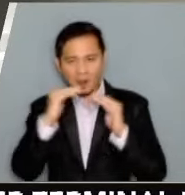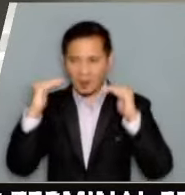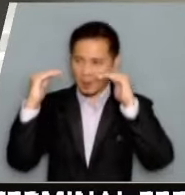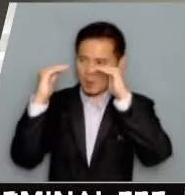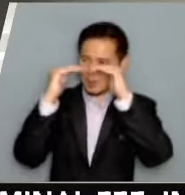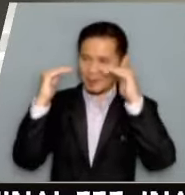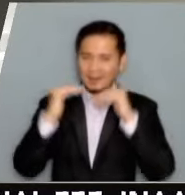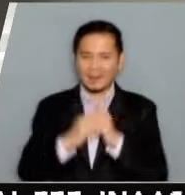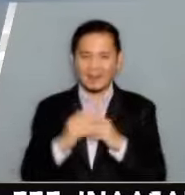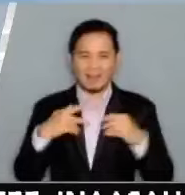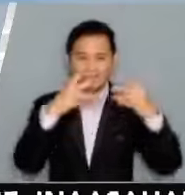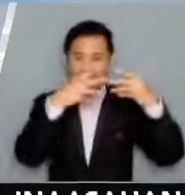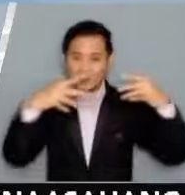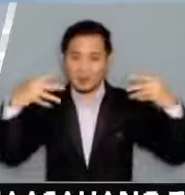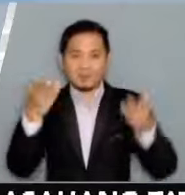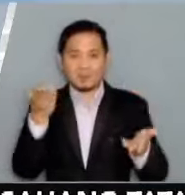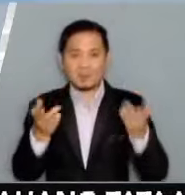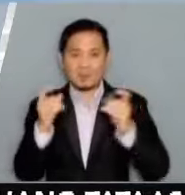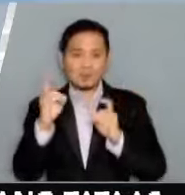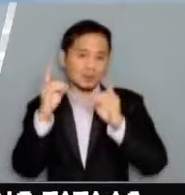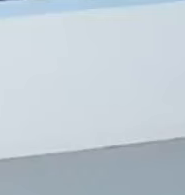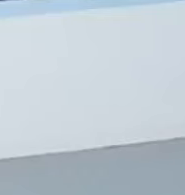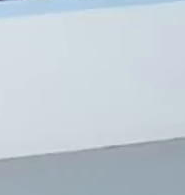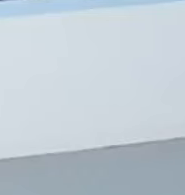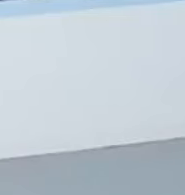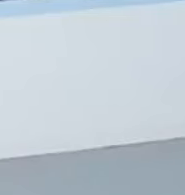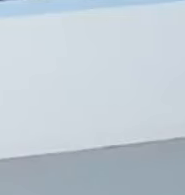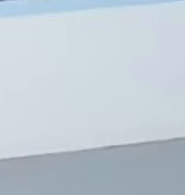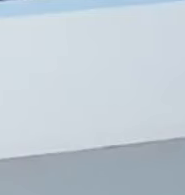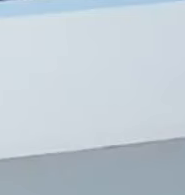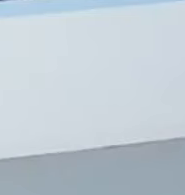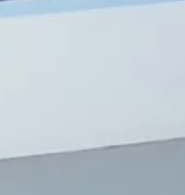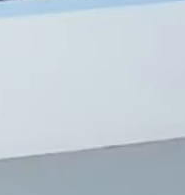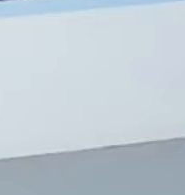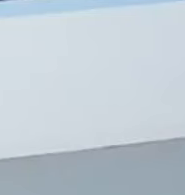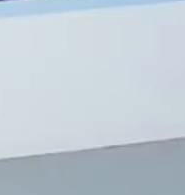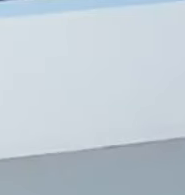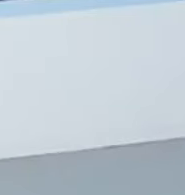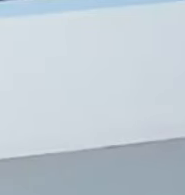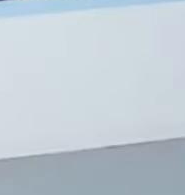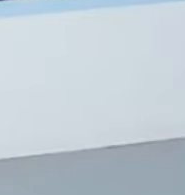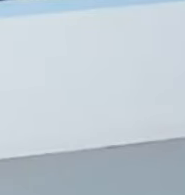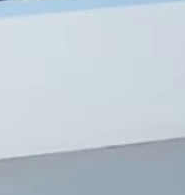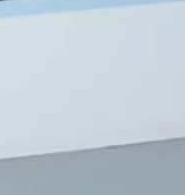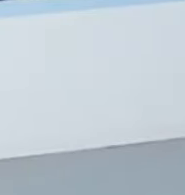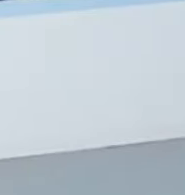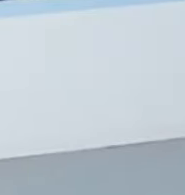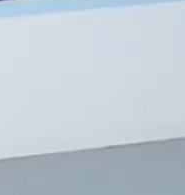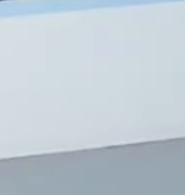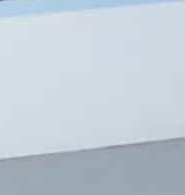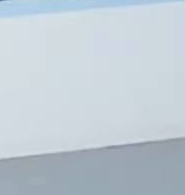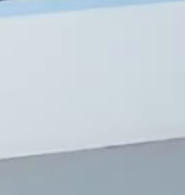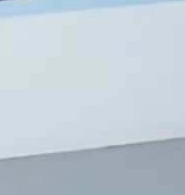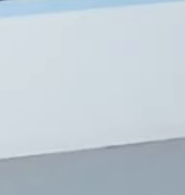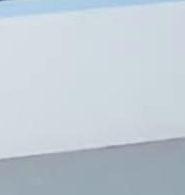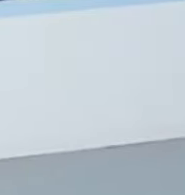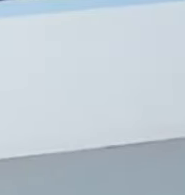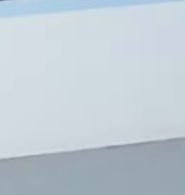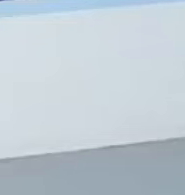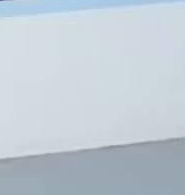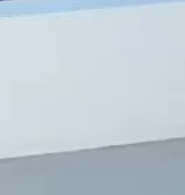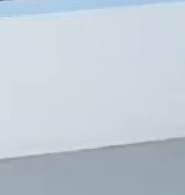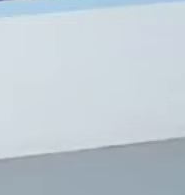net sa kanila. Net, dahil sa pagiging trending nila. Ayun. Kapuso, alamin ang maiinit na balita. Bisitahin at mag-subscribe sa